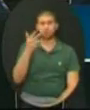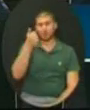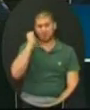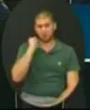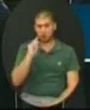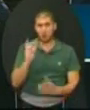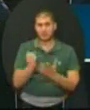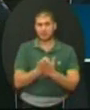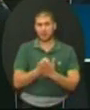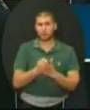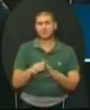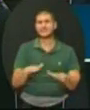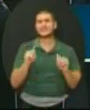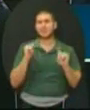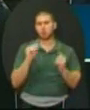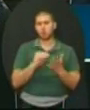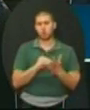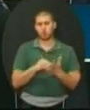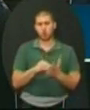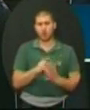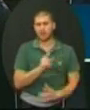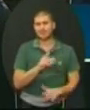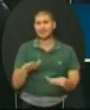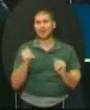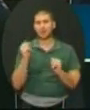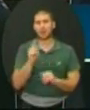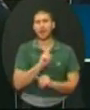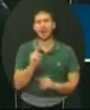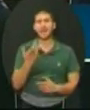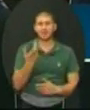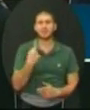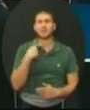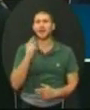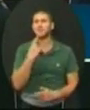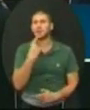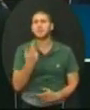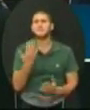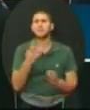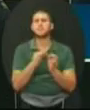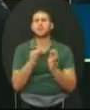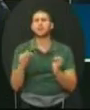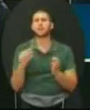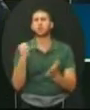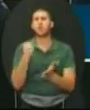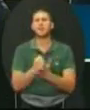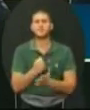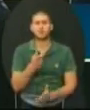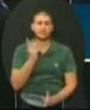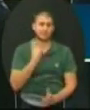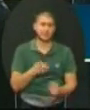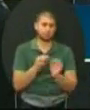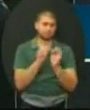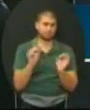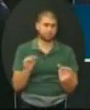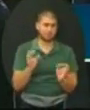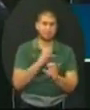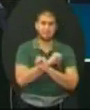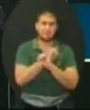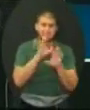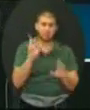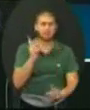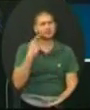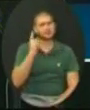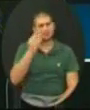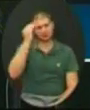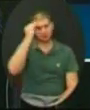אתמול, ולא הצלחנו להעביר את ההסתייגויות. אף לא הסתייגות אחת. אף לא הסתייגות אחת, ואני חייבת לומר. ומתי הוא נכנס לתוקף? הוא אמור להיכנס לתוקף עם הפרסום, אבל אנחנו